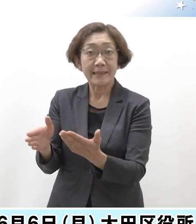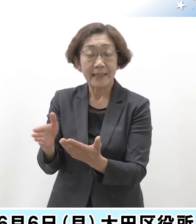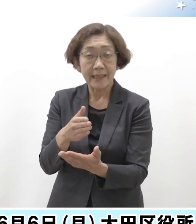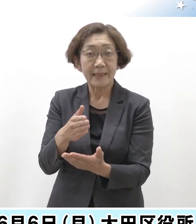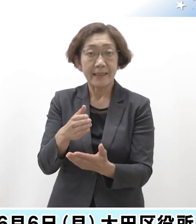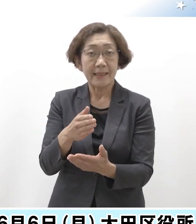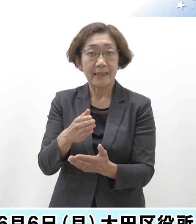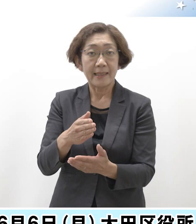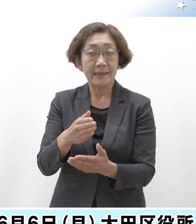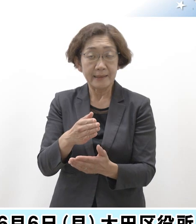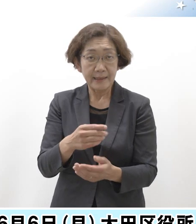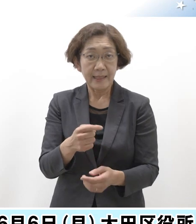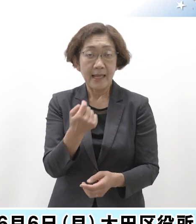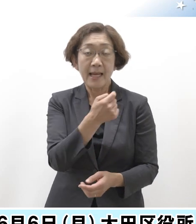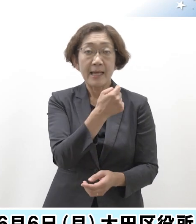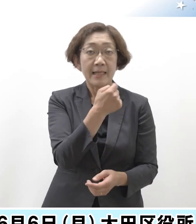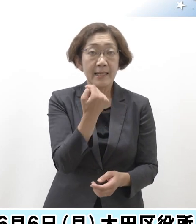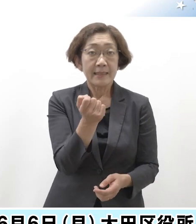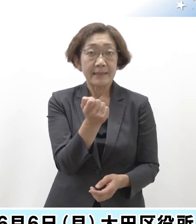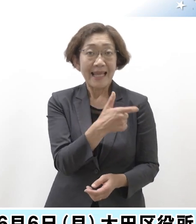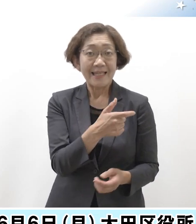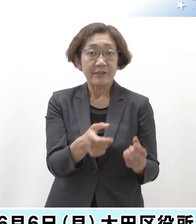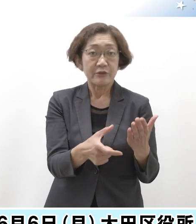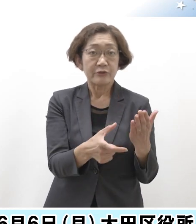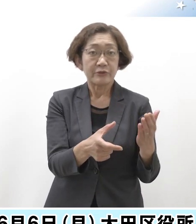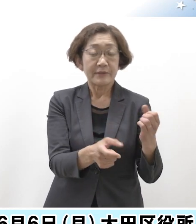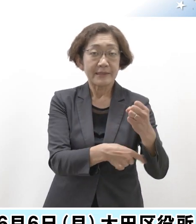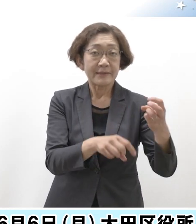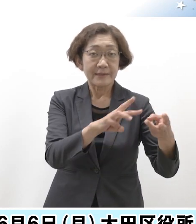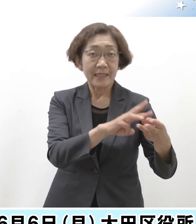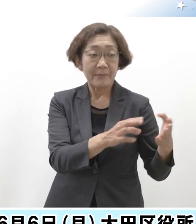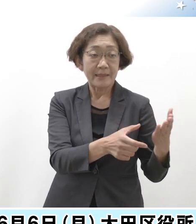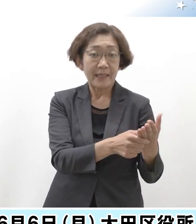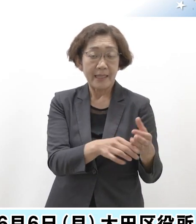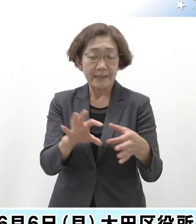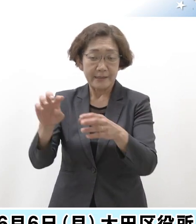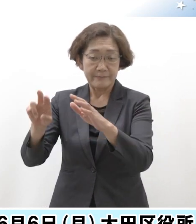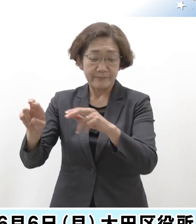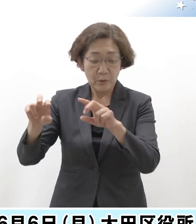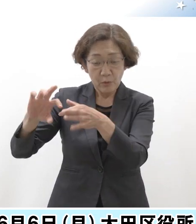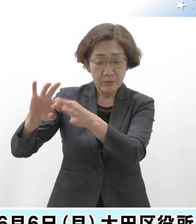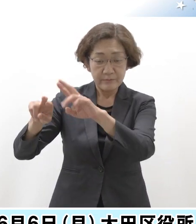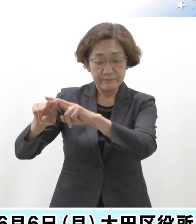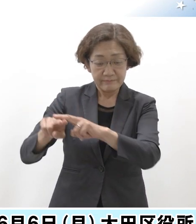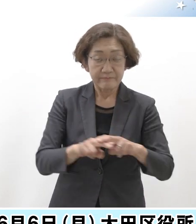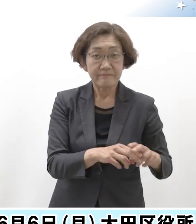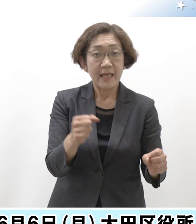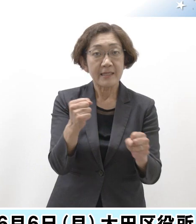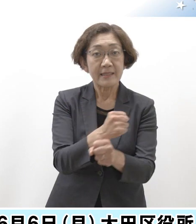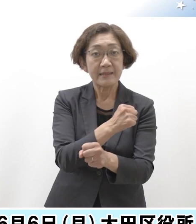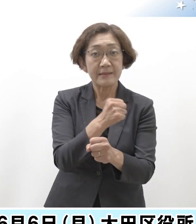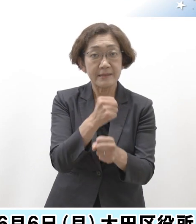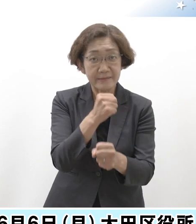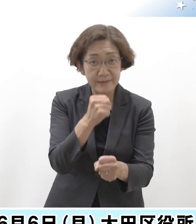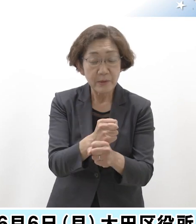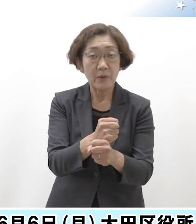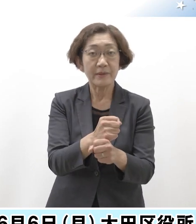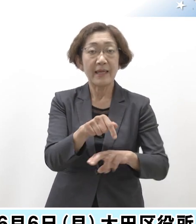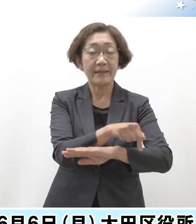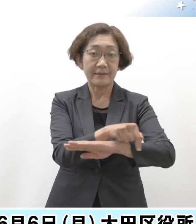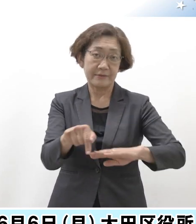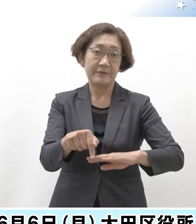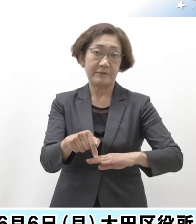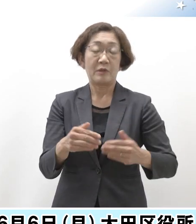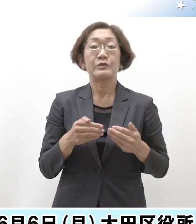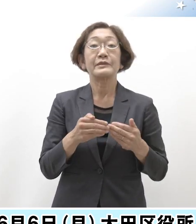田駅間の事業計画の検討は進んでおり、事業化に向けて関係地方